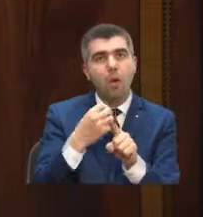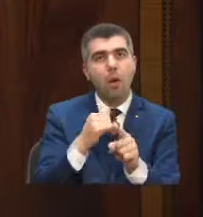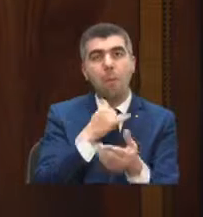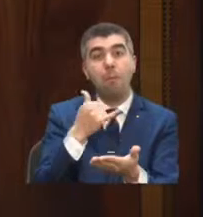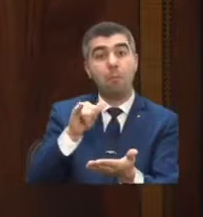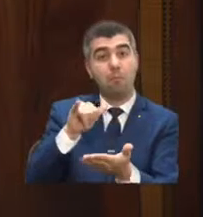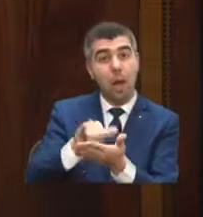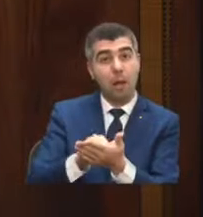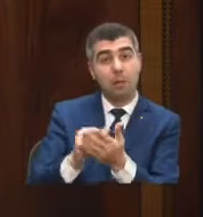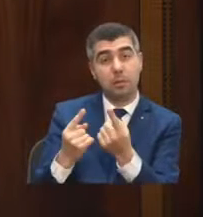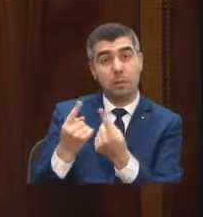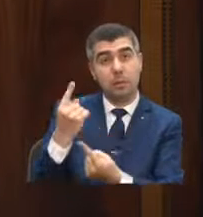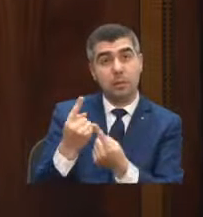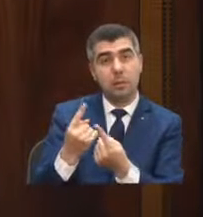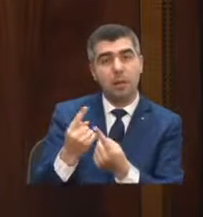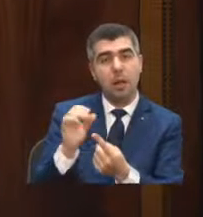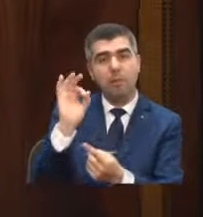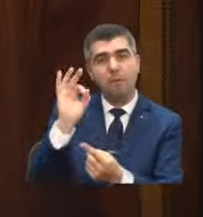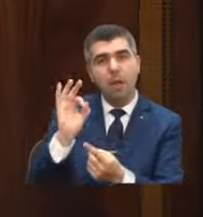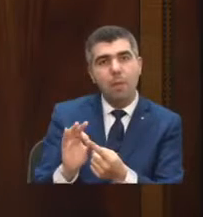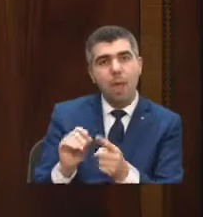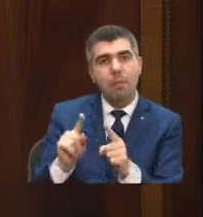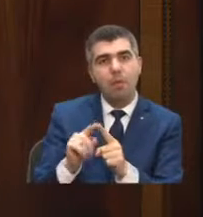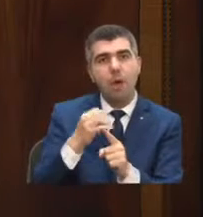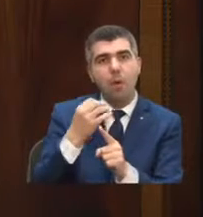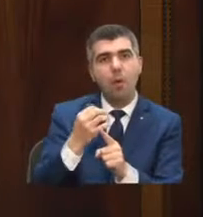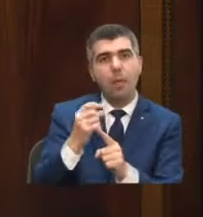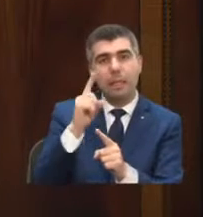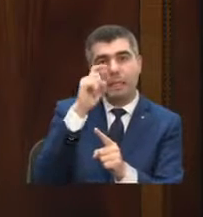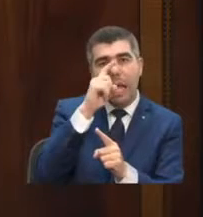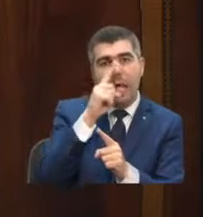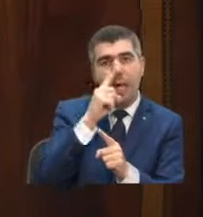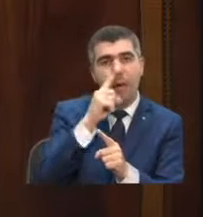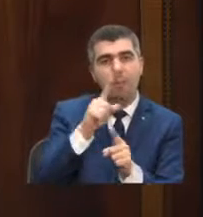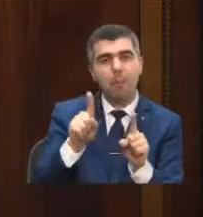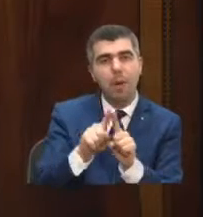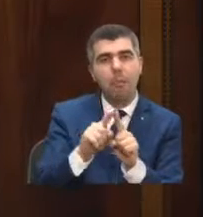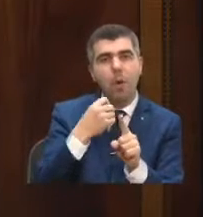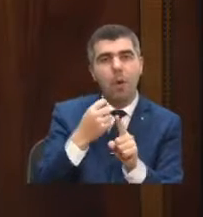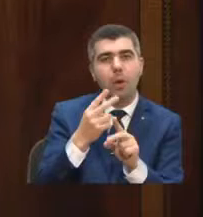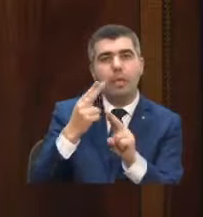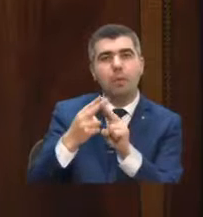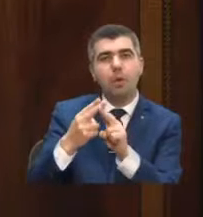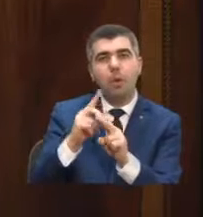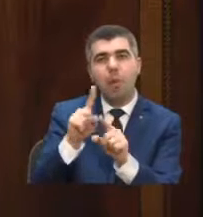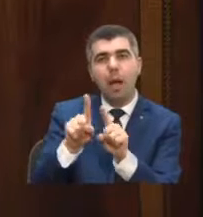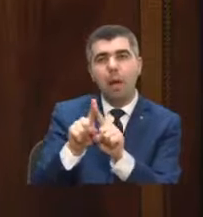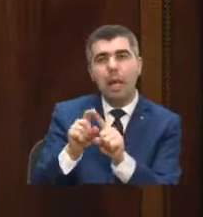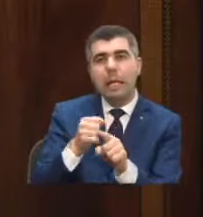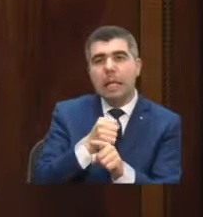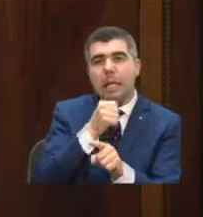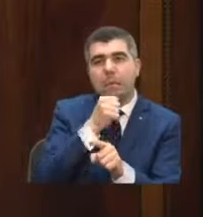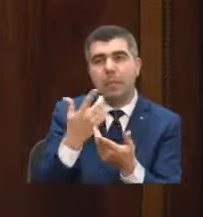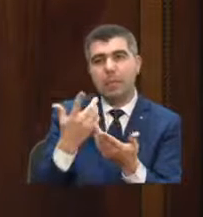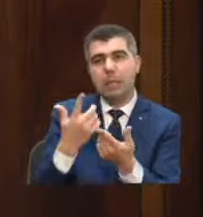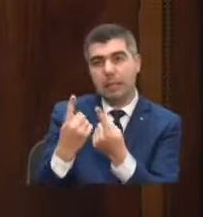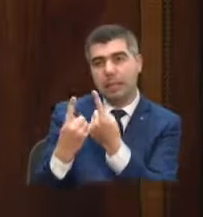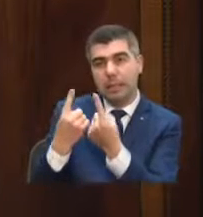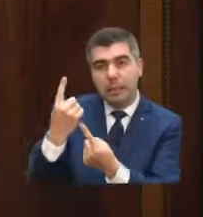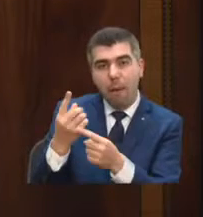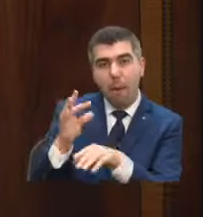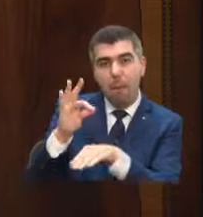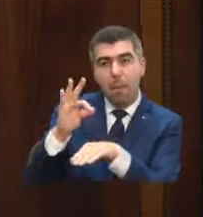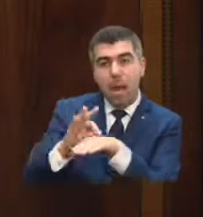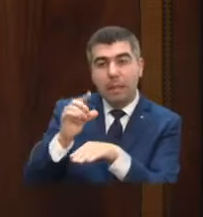وفاة بالنسبة للفئات الشديدة الاختطار، كون أبيل لي بيرسون أ ريسك، فئات شديدة الاختطار. وهذه الفئات